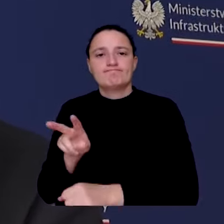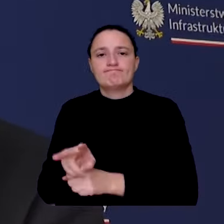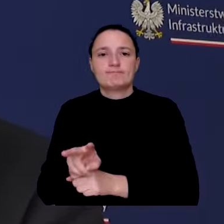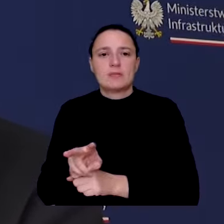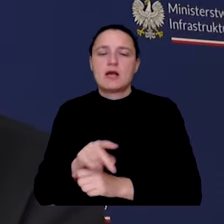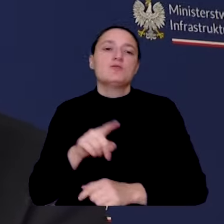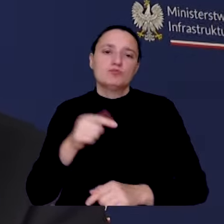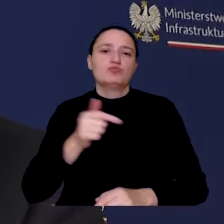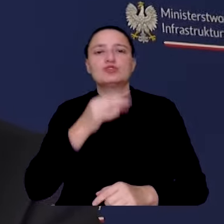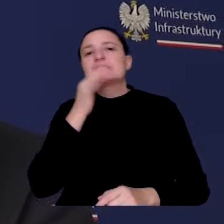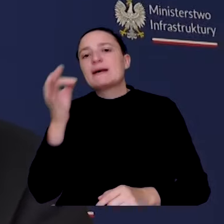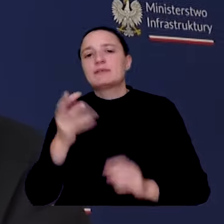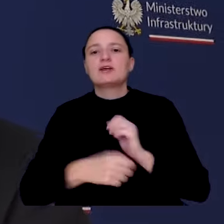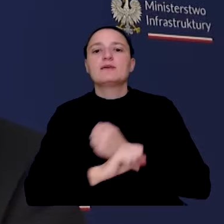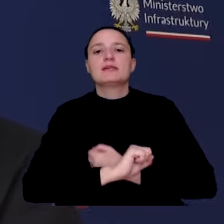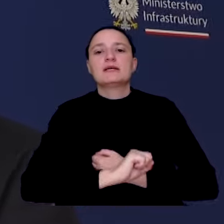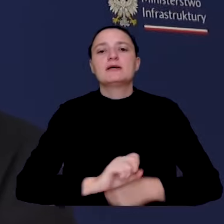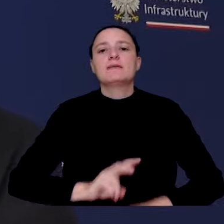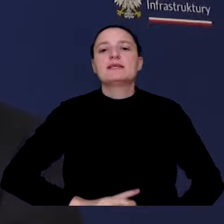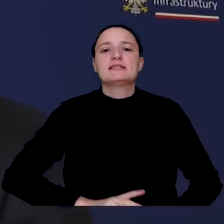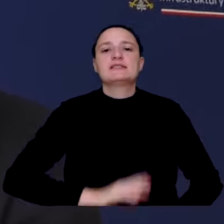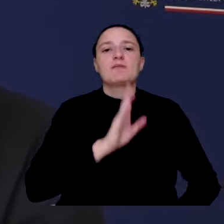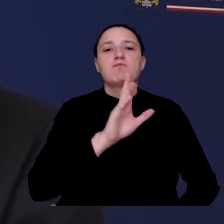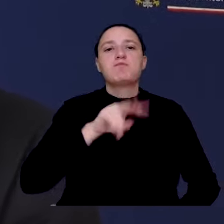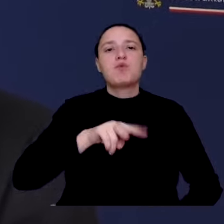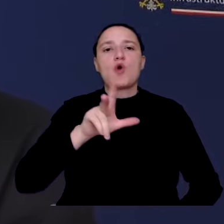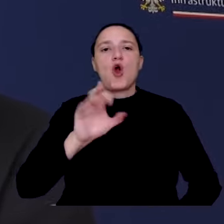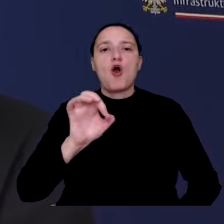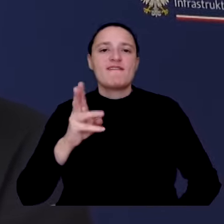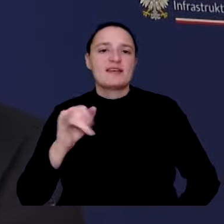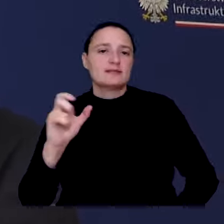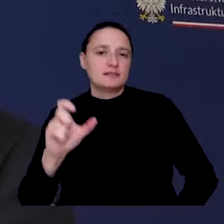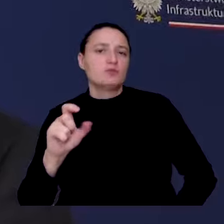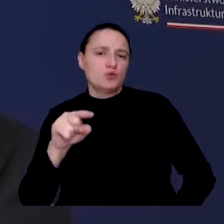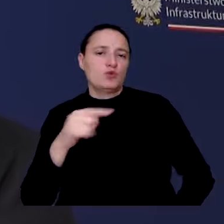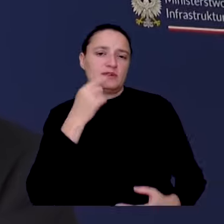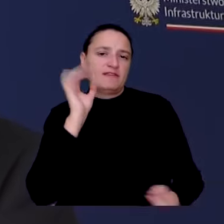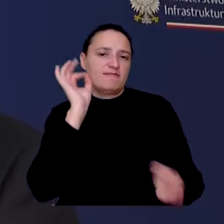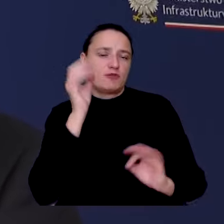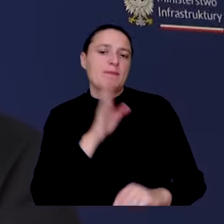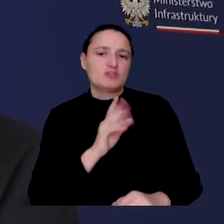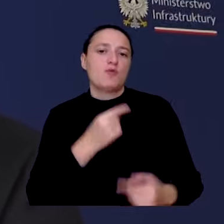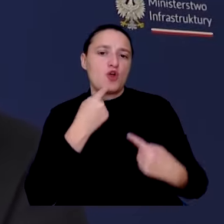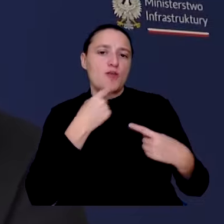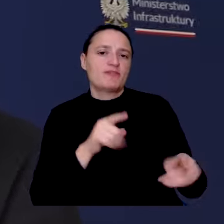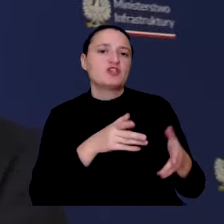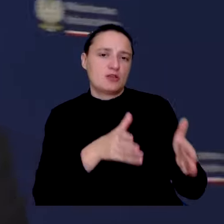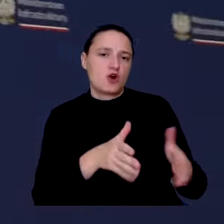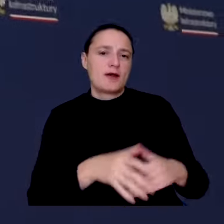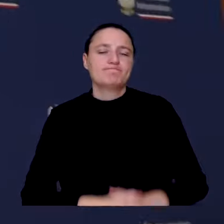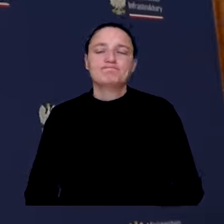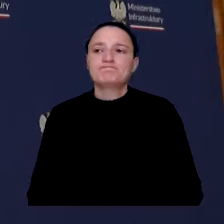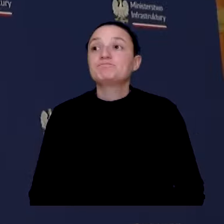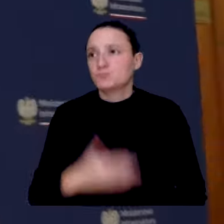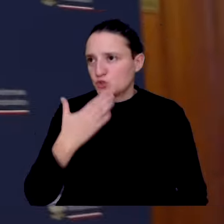by zapytać ministra Bukowca, który zapewne będzie miał informację, bo jest odpowiedzialny za drogi. Bardzo